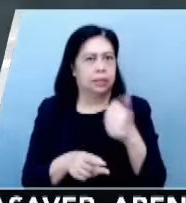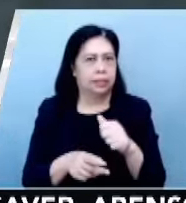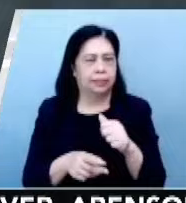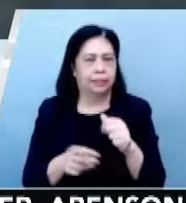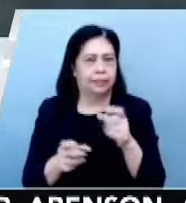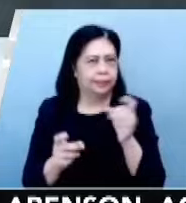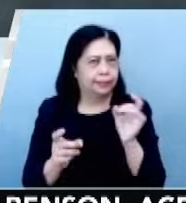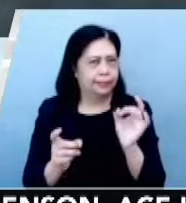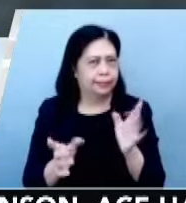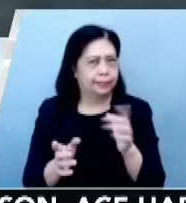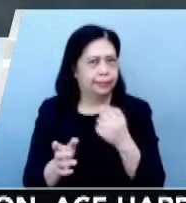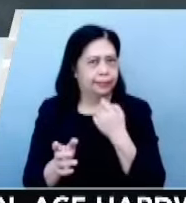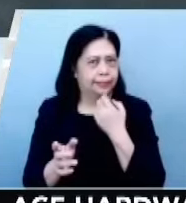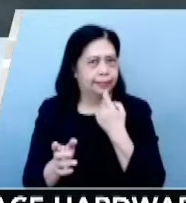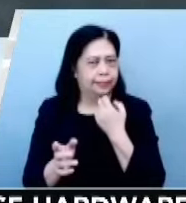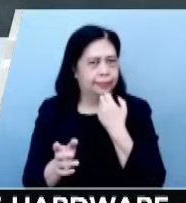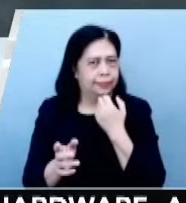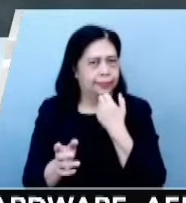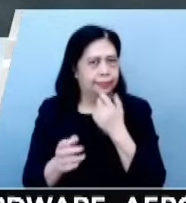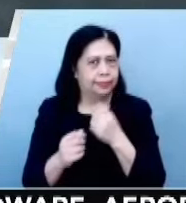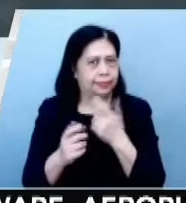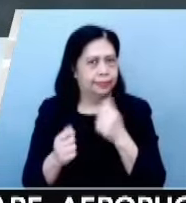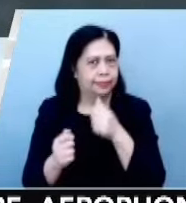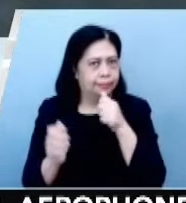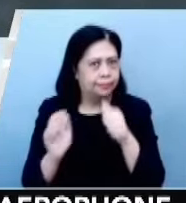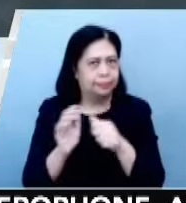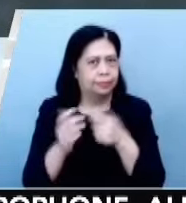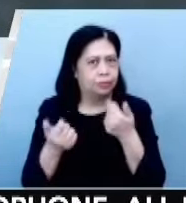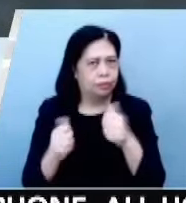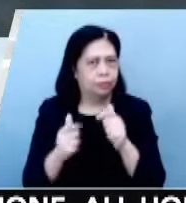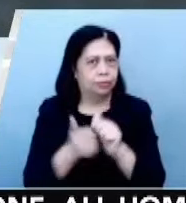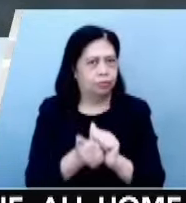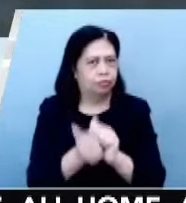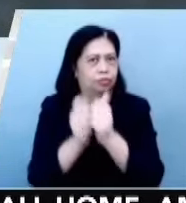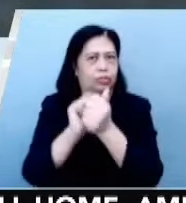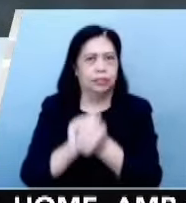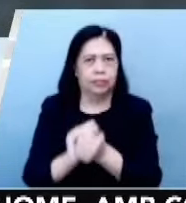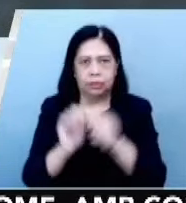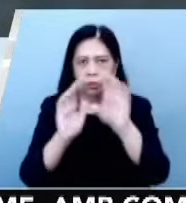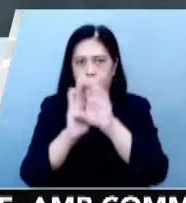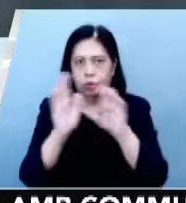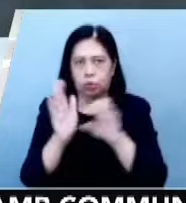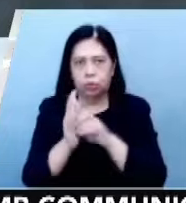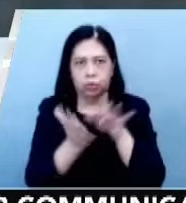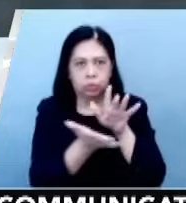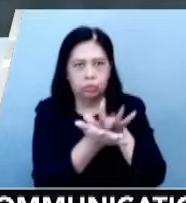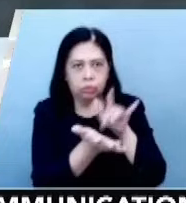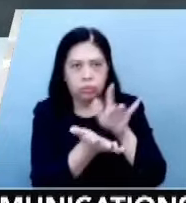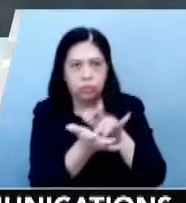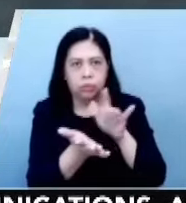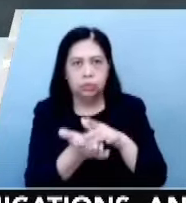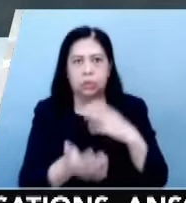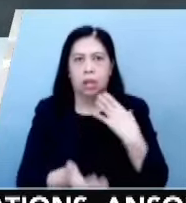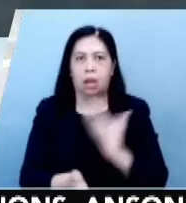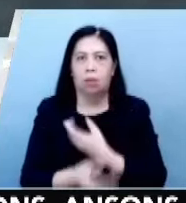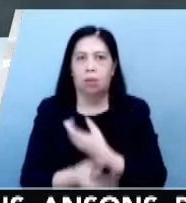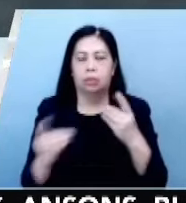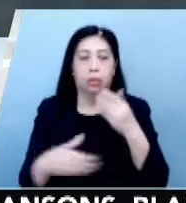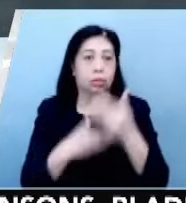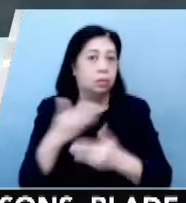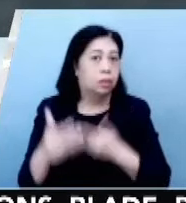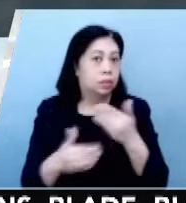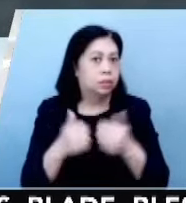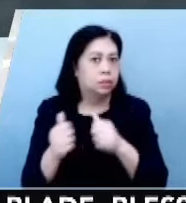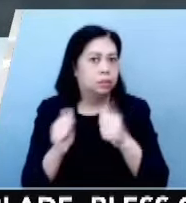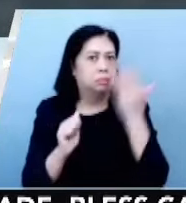and underhanded attempt to change the Constitution by exploiting our democratic process under the guise